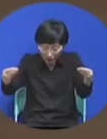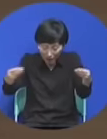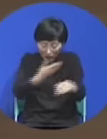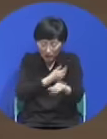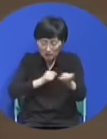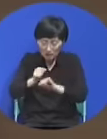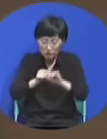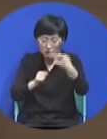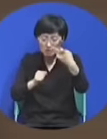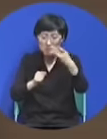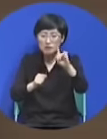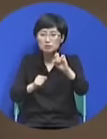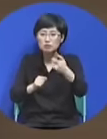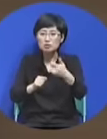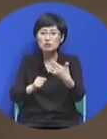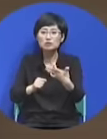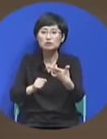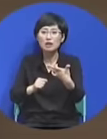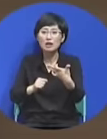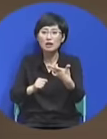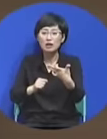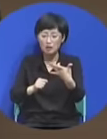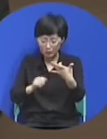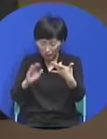닫고 얼무로